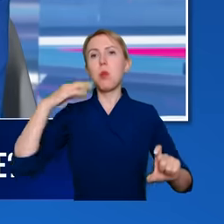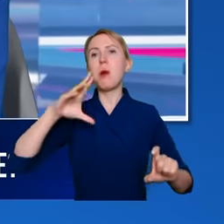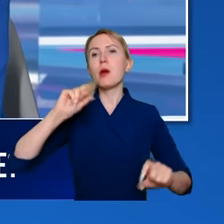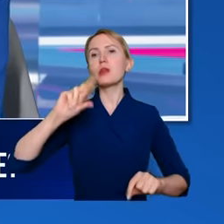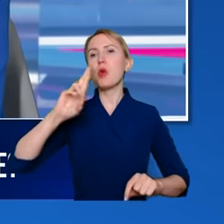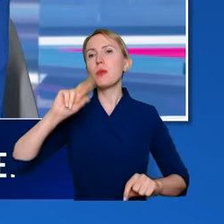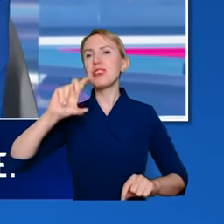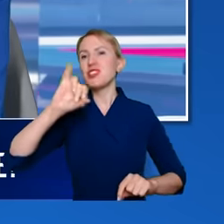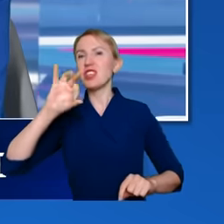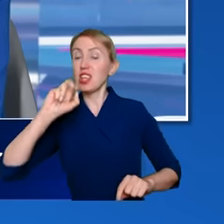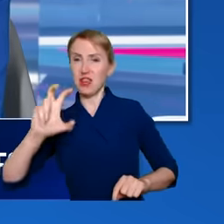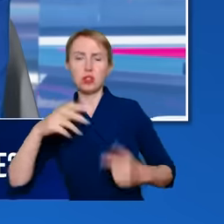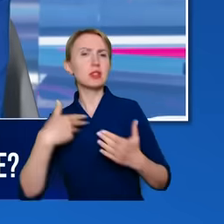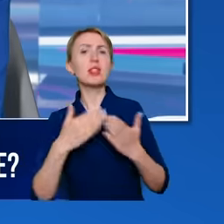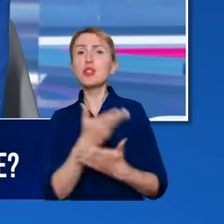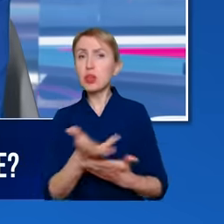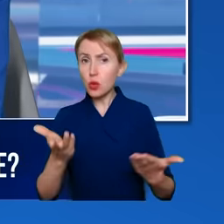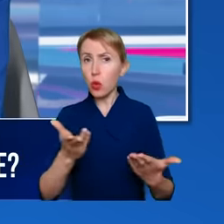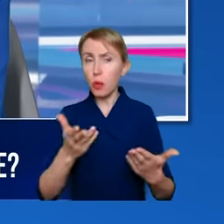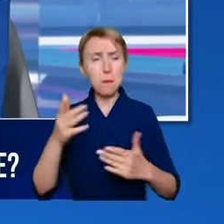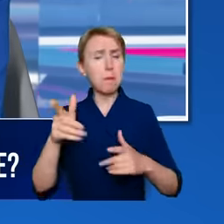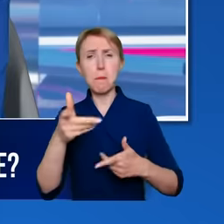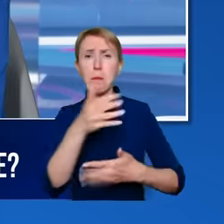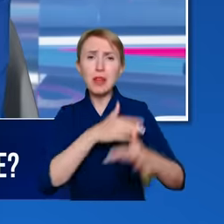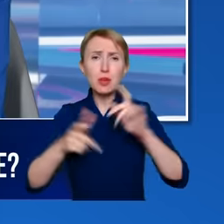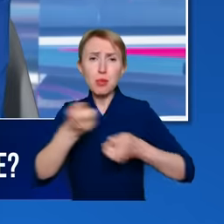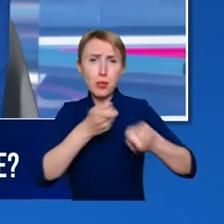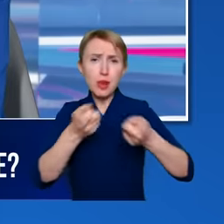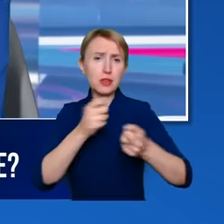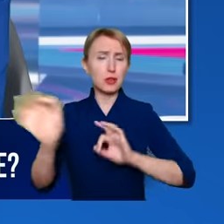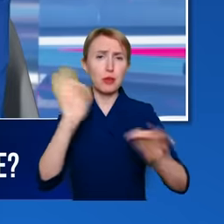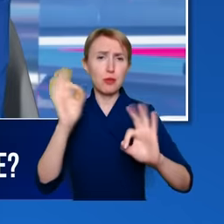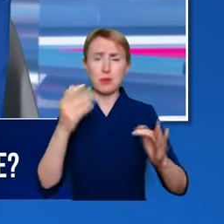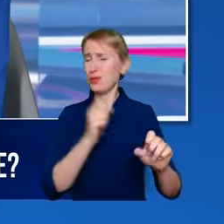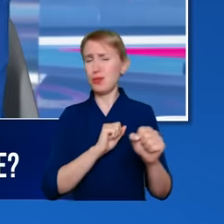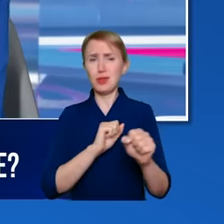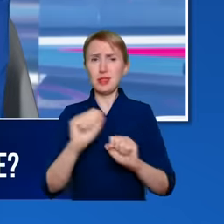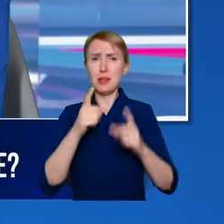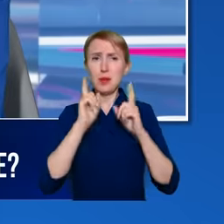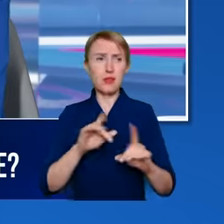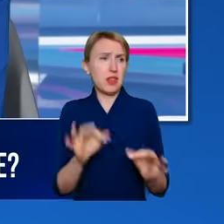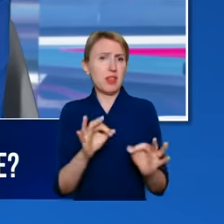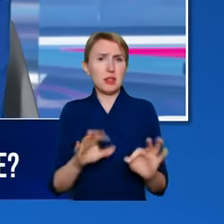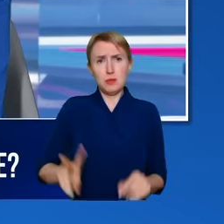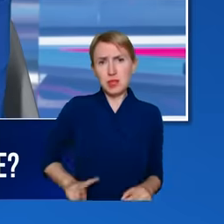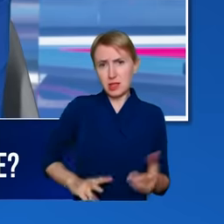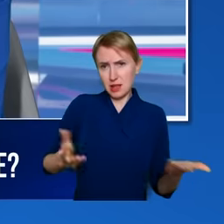Sienkiewicz. Dlaczego państwo manipulujecie informacjami? A co to jest nieprawda, że był pułkownikiem? To nie jest nieprawda, ale w tej chwili to jest minister.